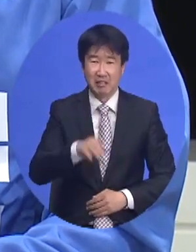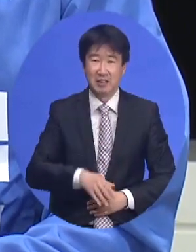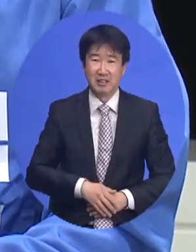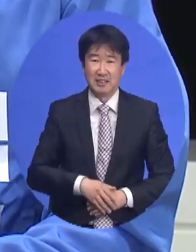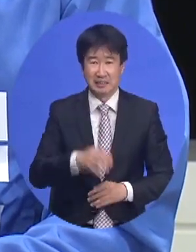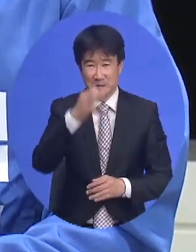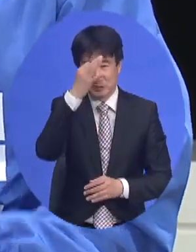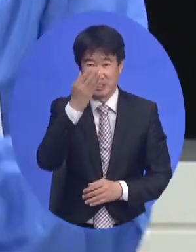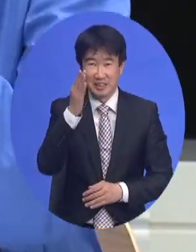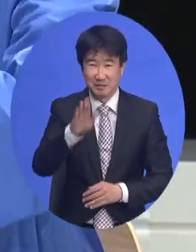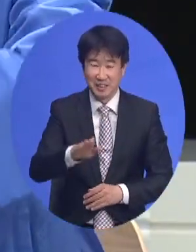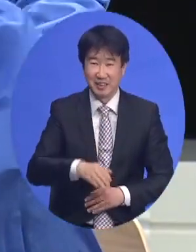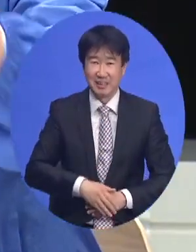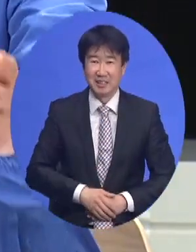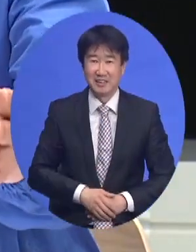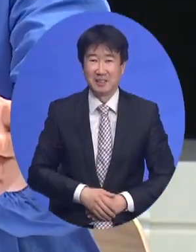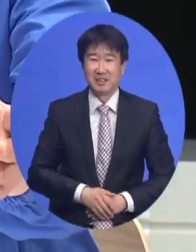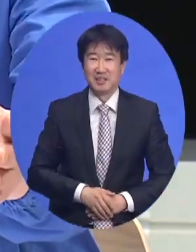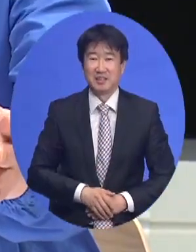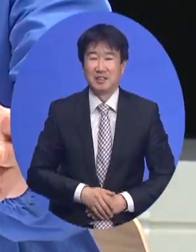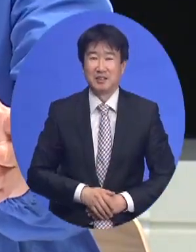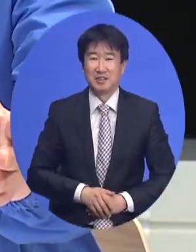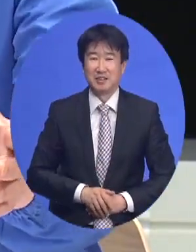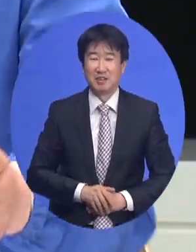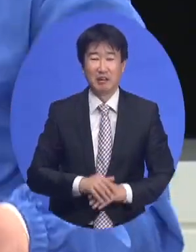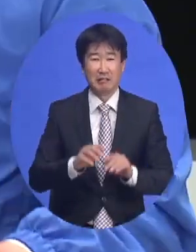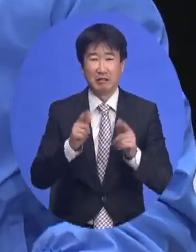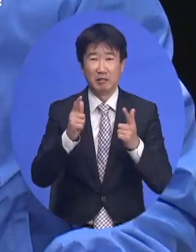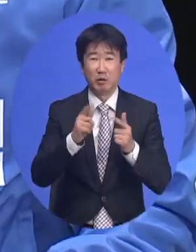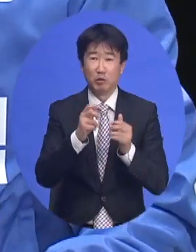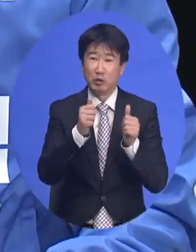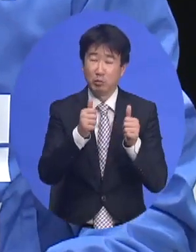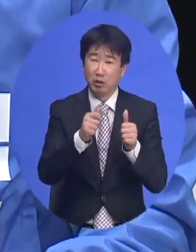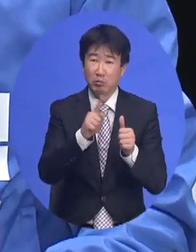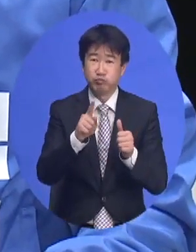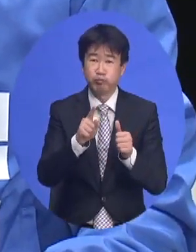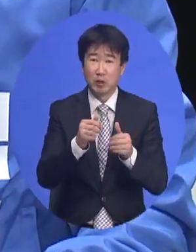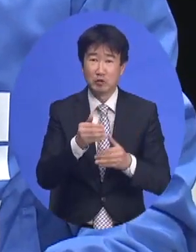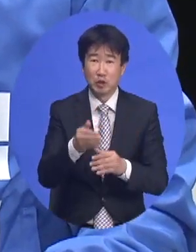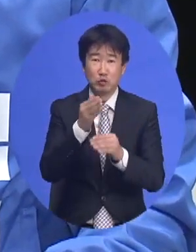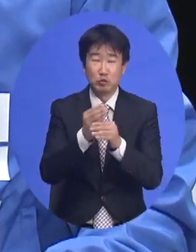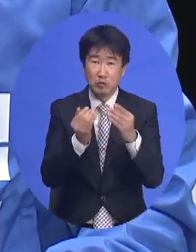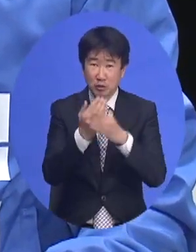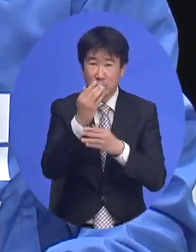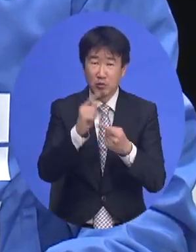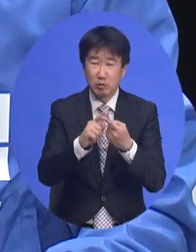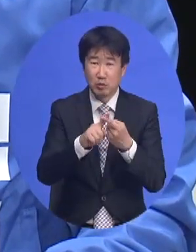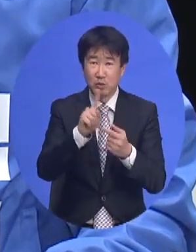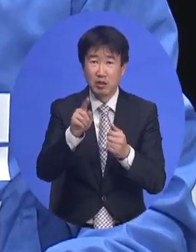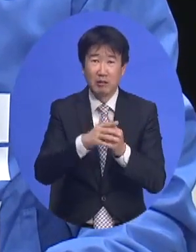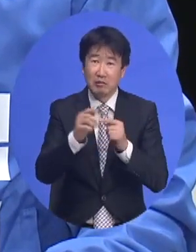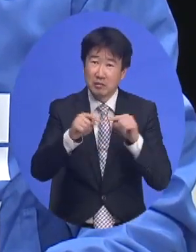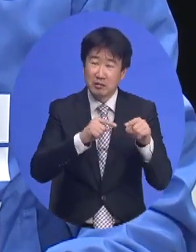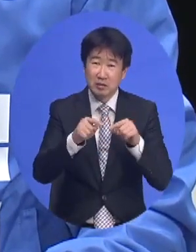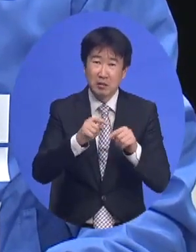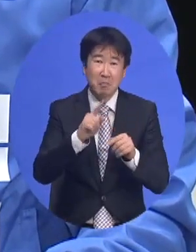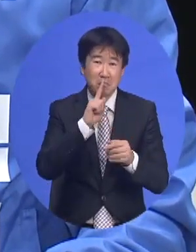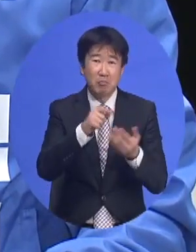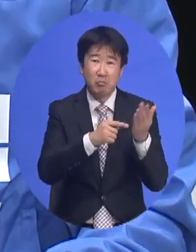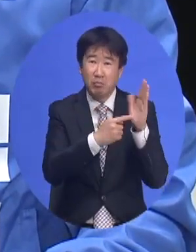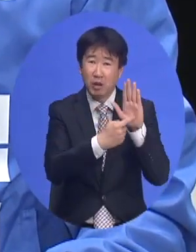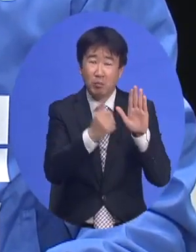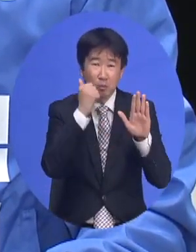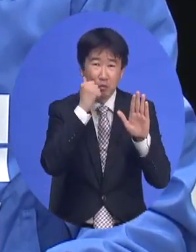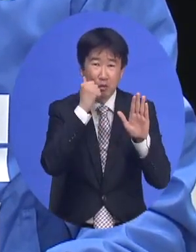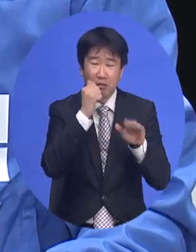정말 죄송하지만 재판 결과를 봐야 되지 않겠습니까? 아니, 재판이 진행 중인 사건이라 해서 우리가 정치적으로 발언을 못한다는